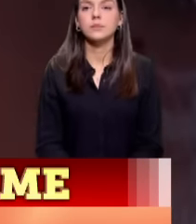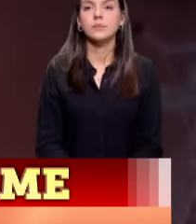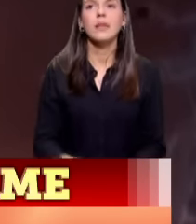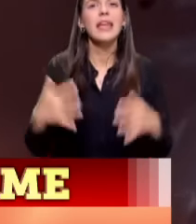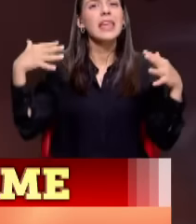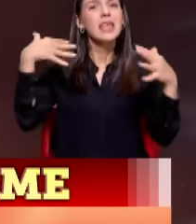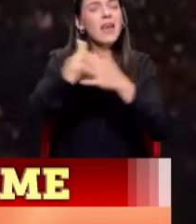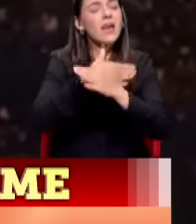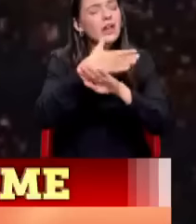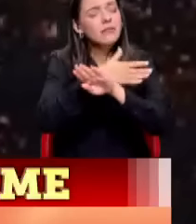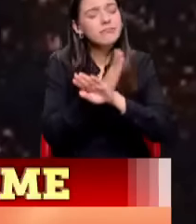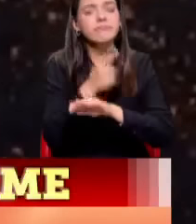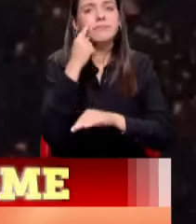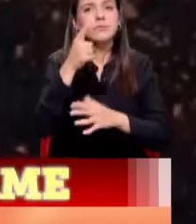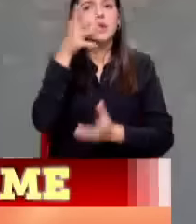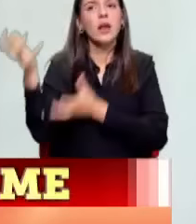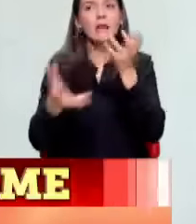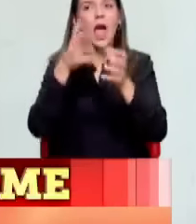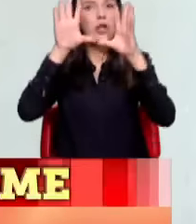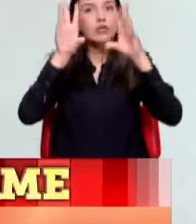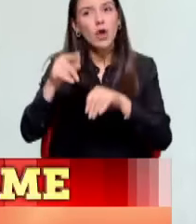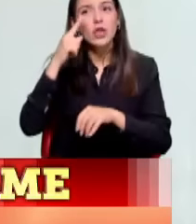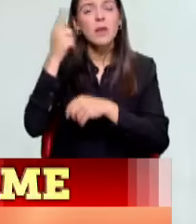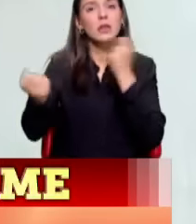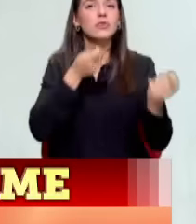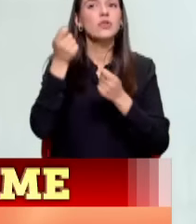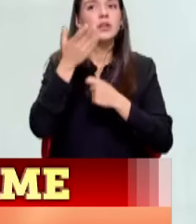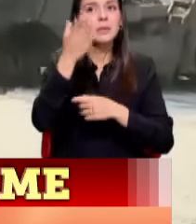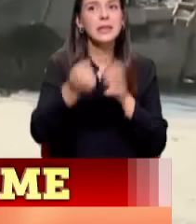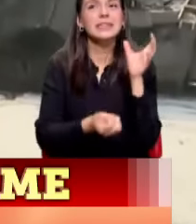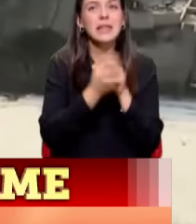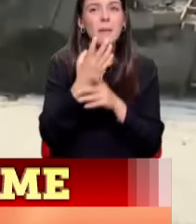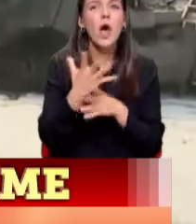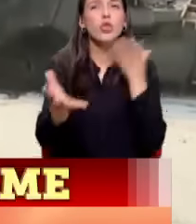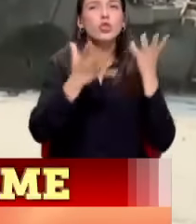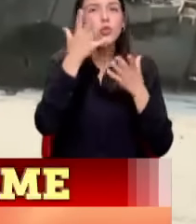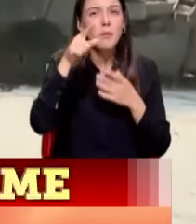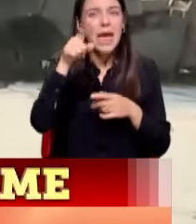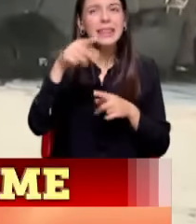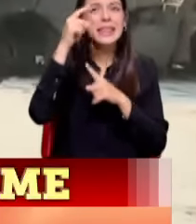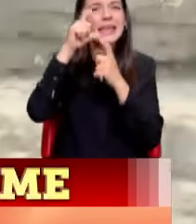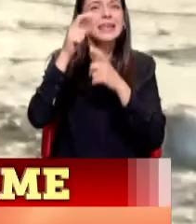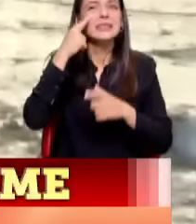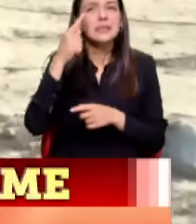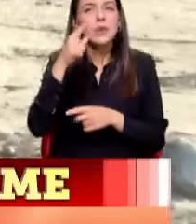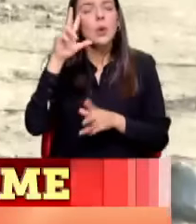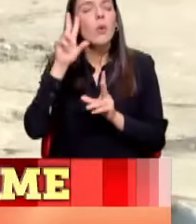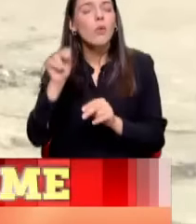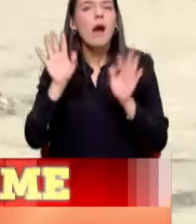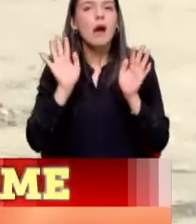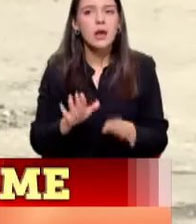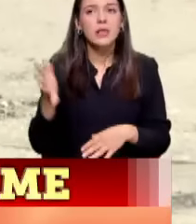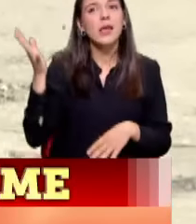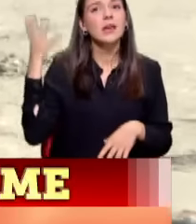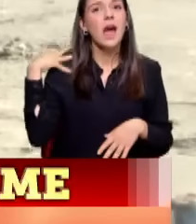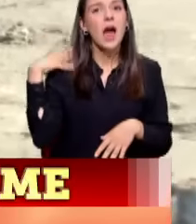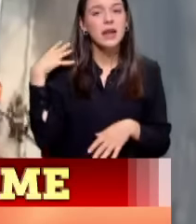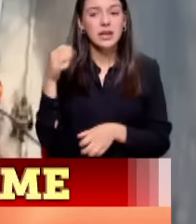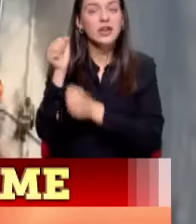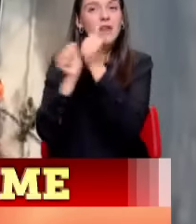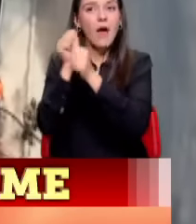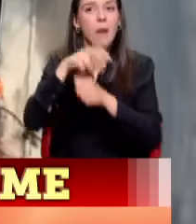Gece boyu yangın söndürme çalışmalarında ter dökenler sabah dumanın isin içinde sandalye üstünde uyuyakaldı. Karşıyaka Organize